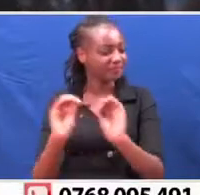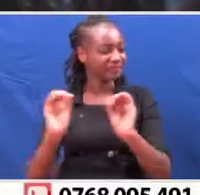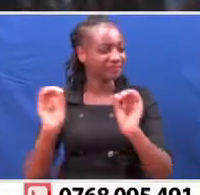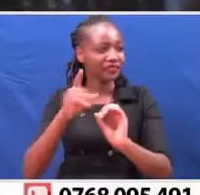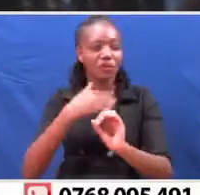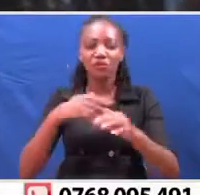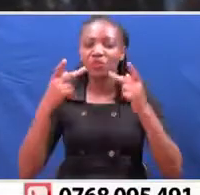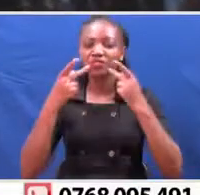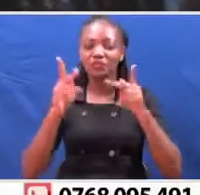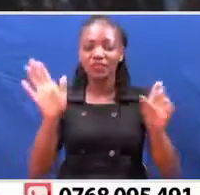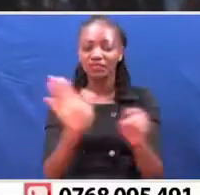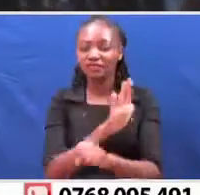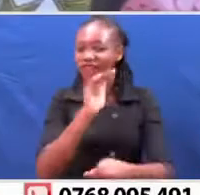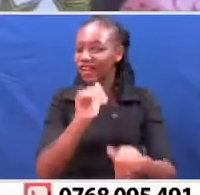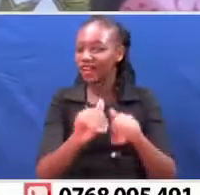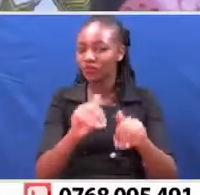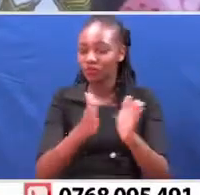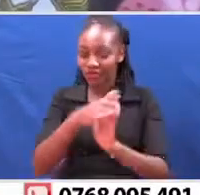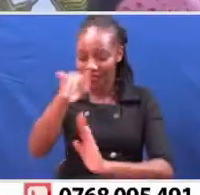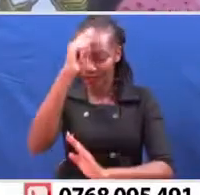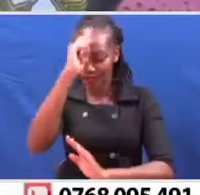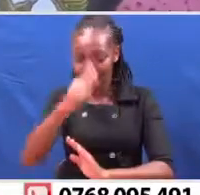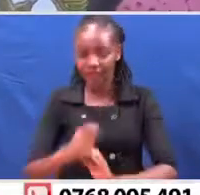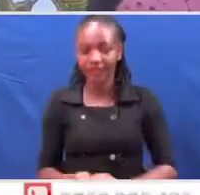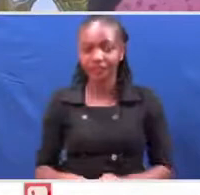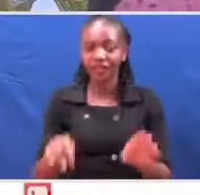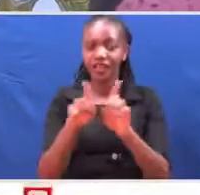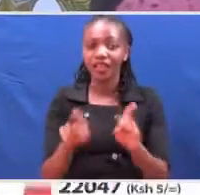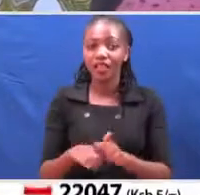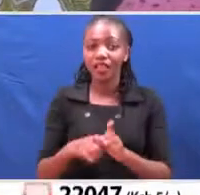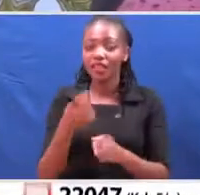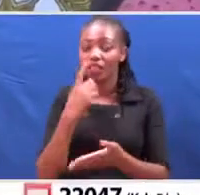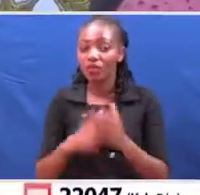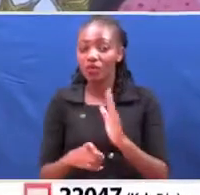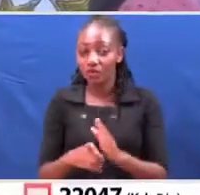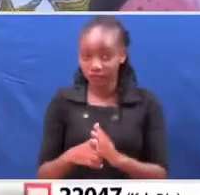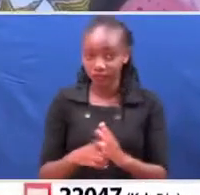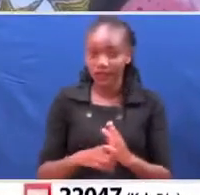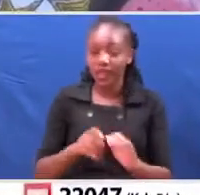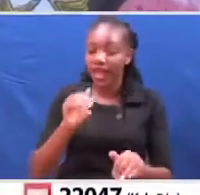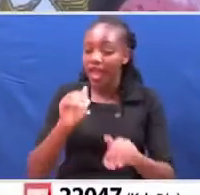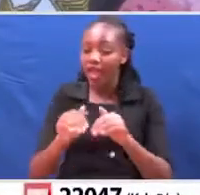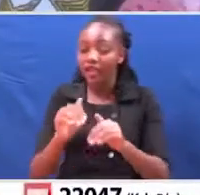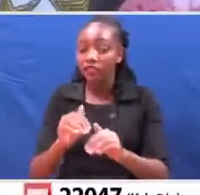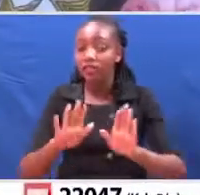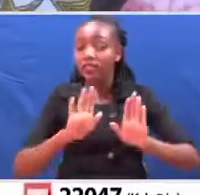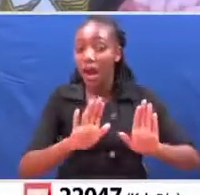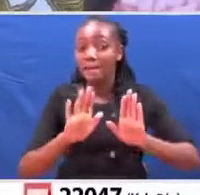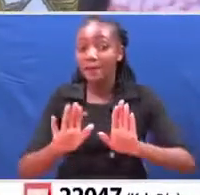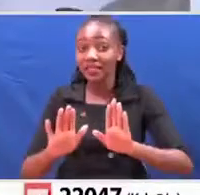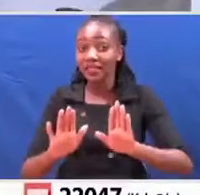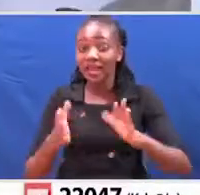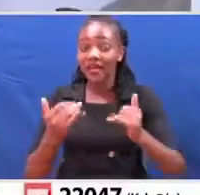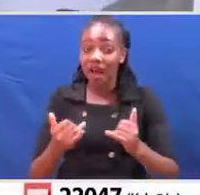Tumekuja hapa kwa heshima zetu. Mishi Mboko decried that Msambweni parliamentary by-elections campaigns have